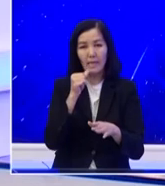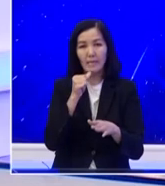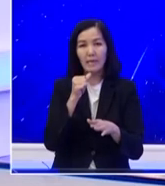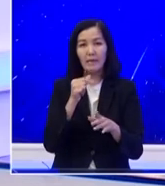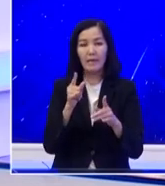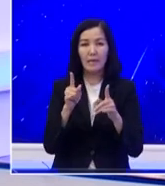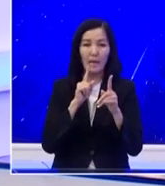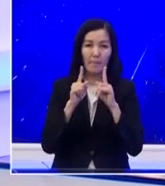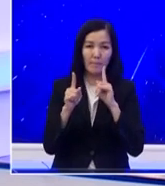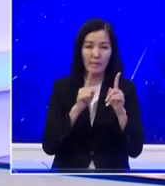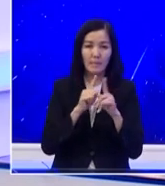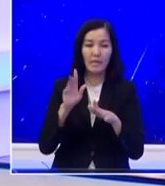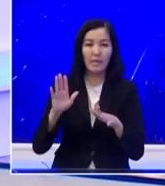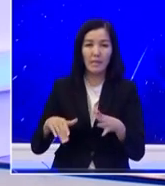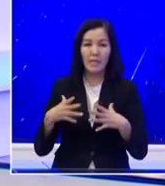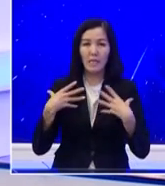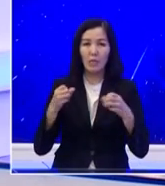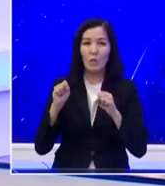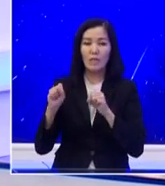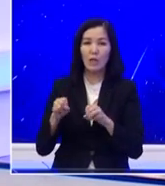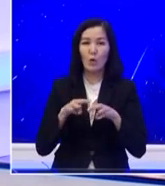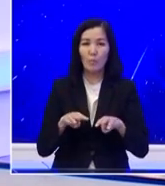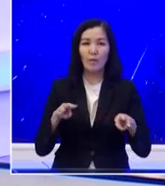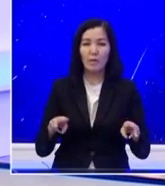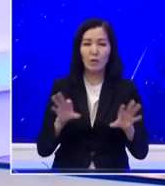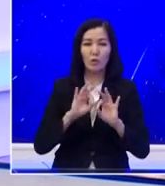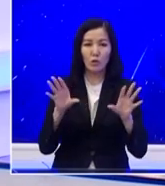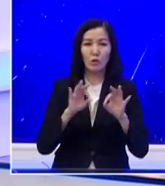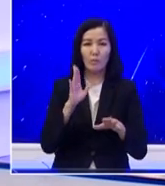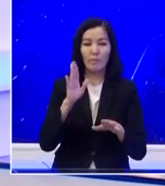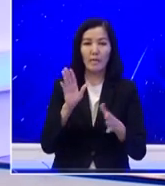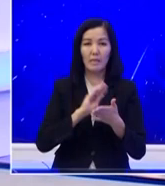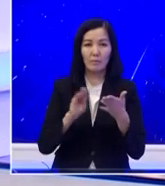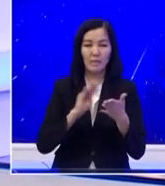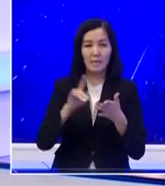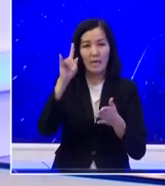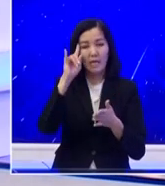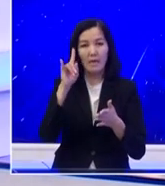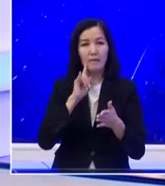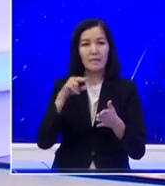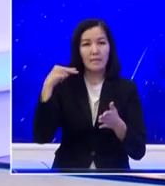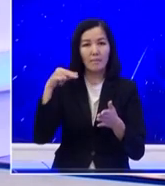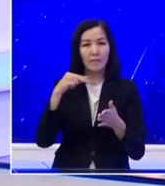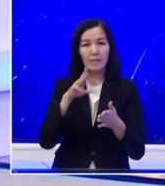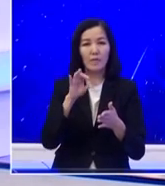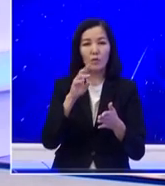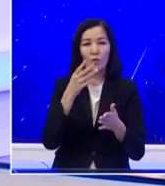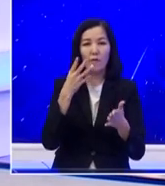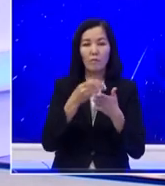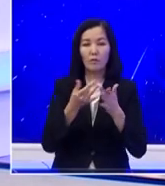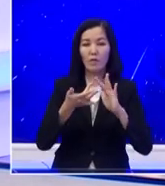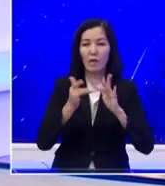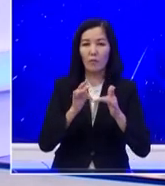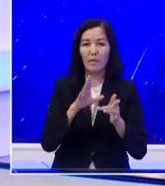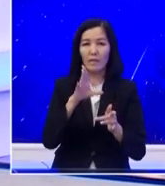ведомствоаралық комиссияның отырысынан кейін денсаулық сақтау министрі түсініктеме береді деп жазды Қазақстан Республикасының президенті Қасым-Жомарт